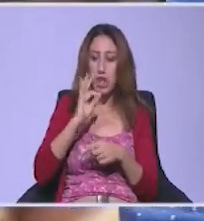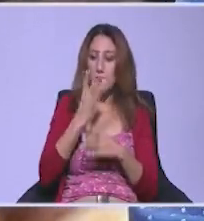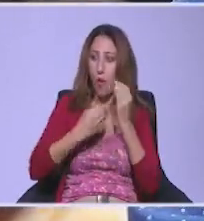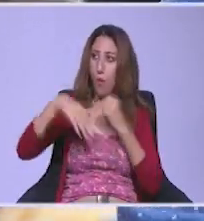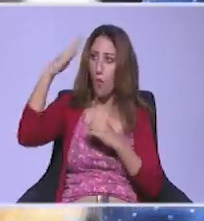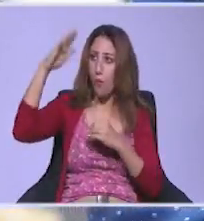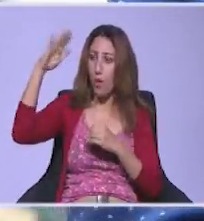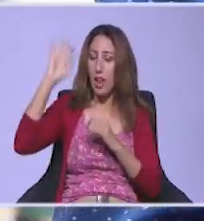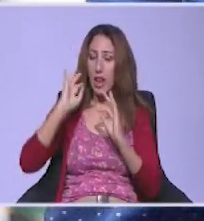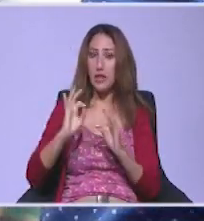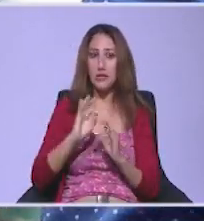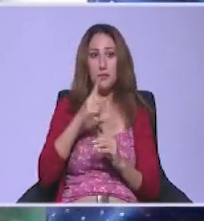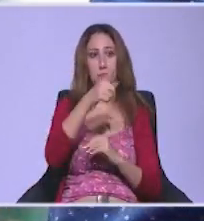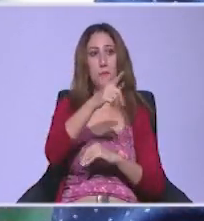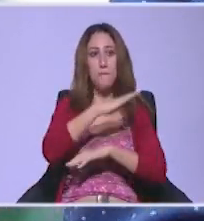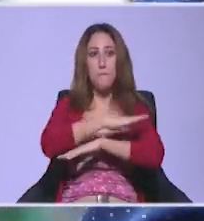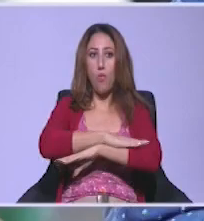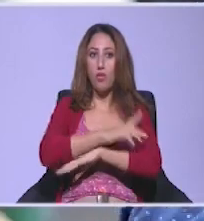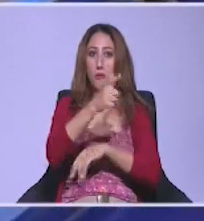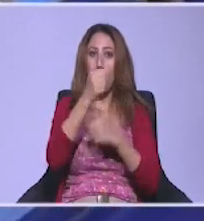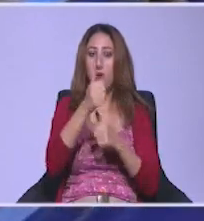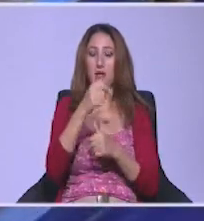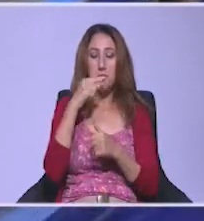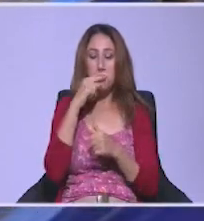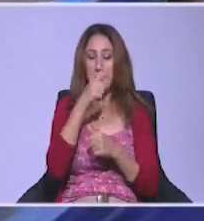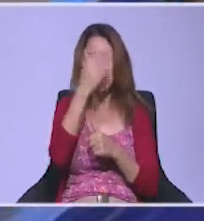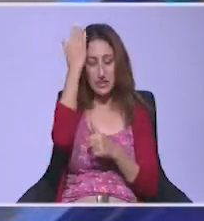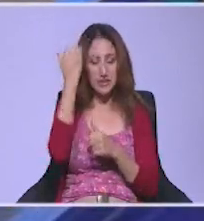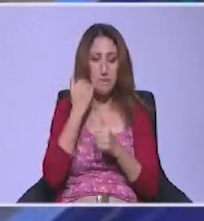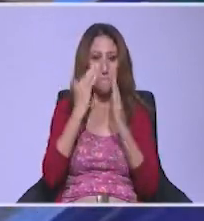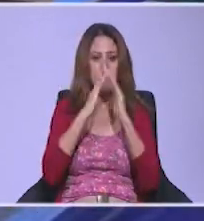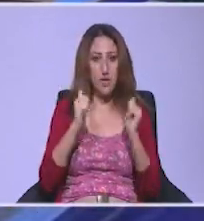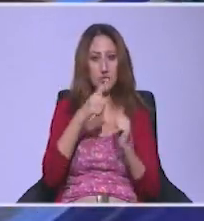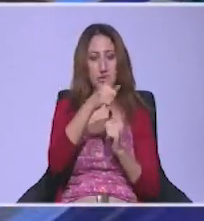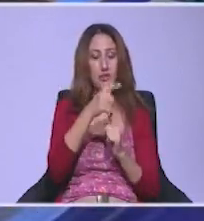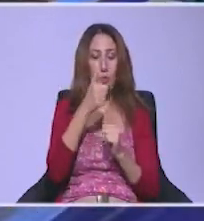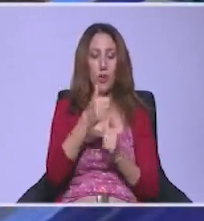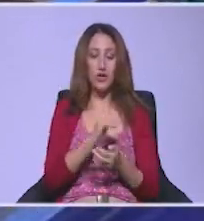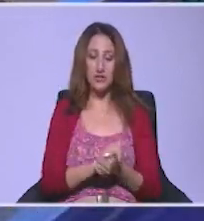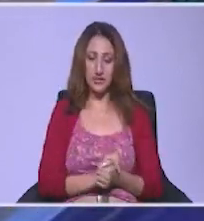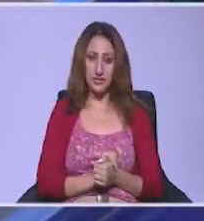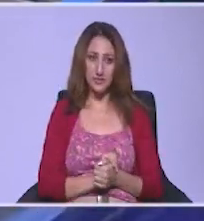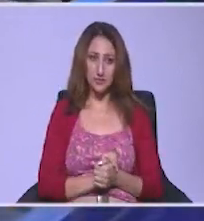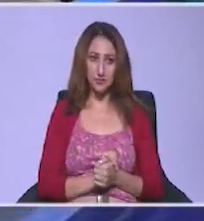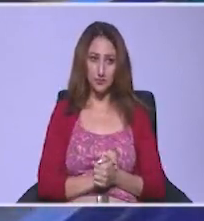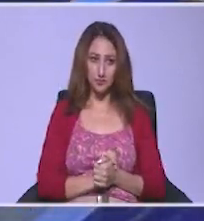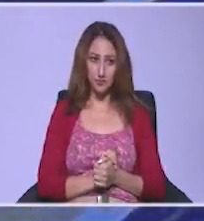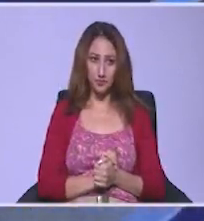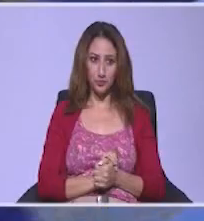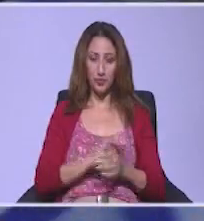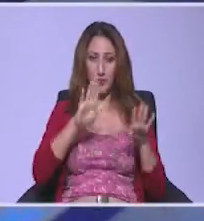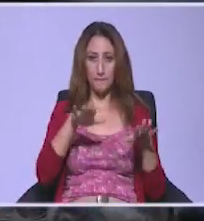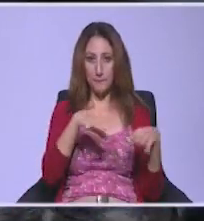ست محترمه، انت الست المصريه الاصيله. استلمي المكنه بتاعتك، مبروك عليك. خليك يا دكتور. نزلوا المكنه،